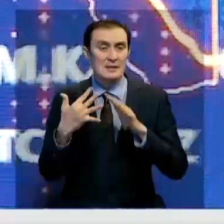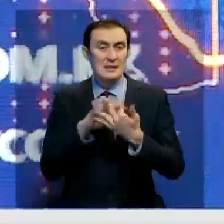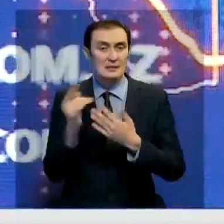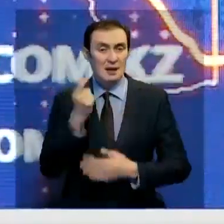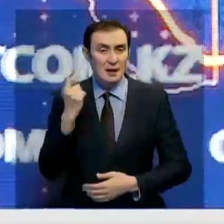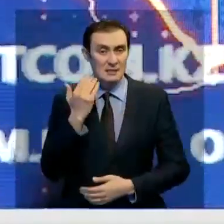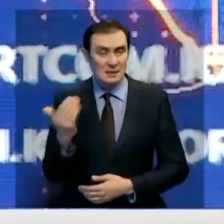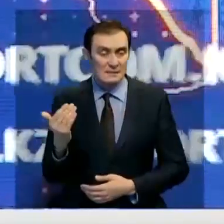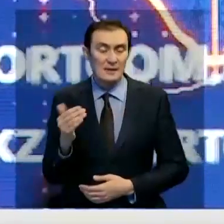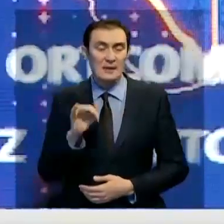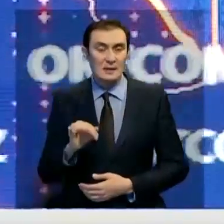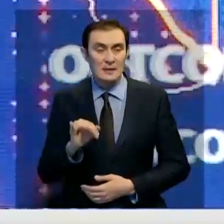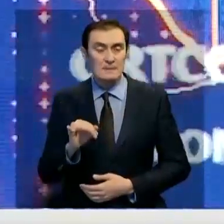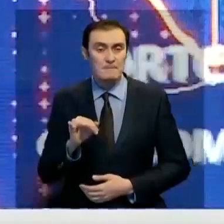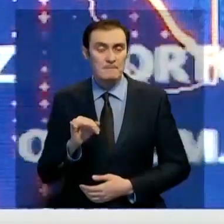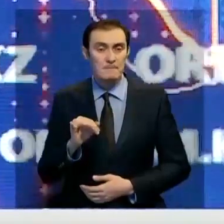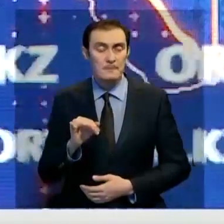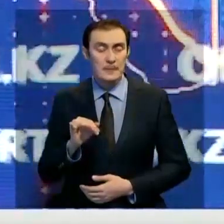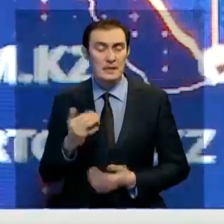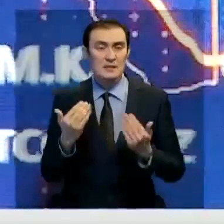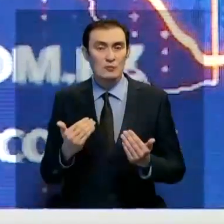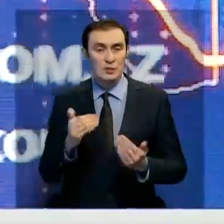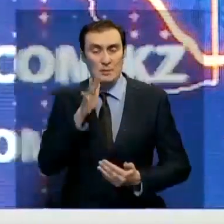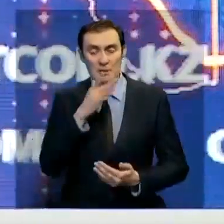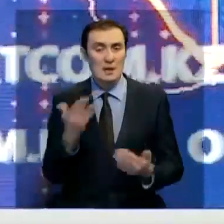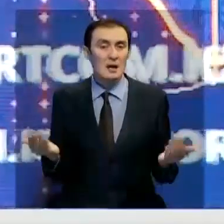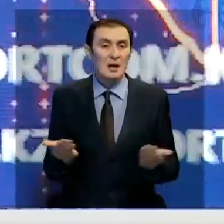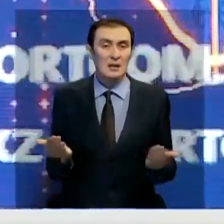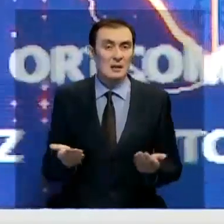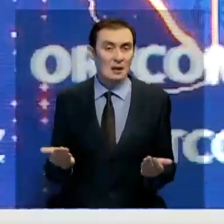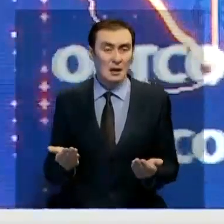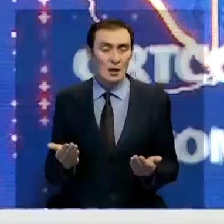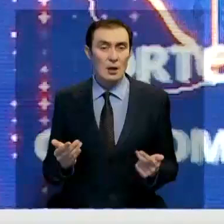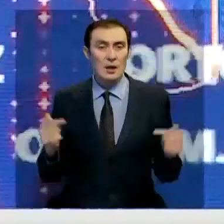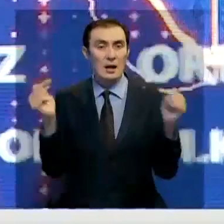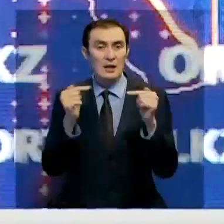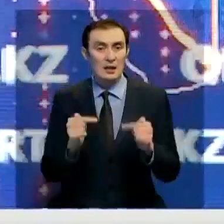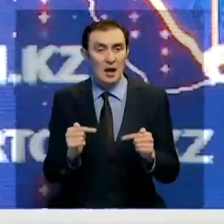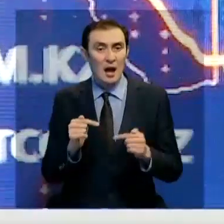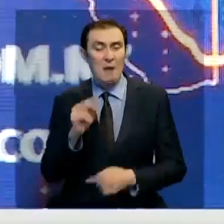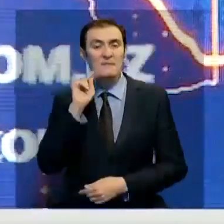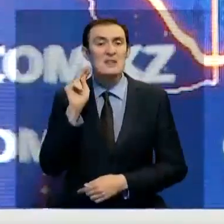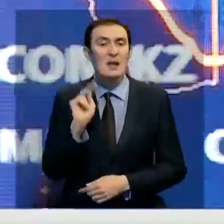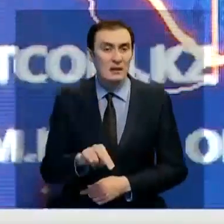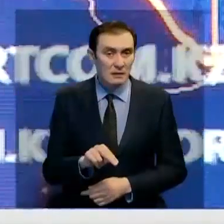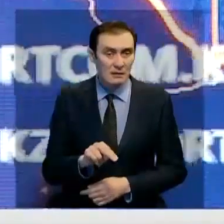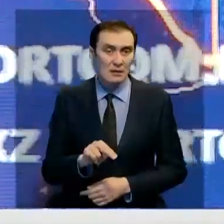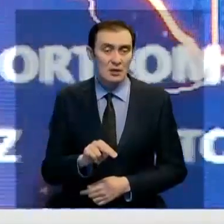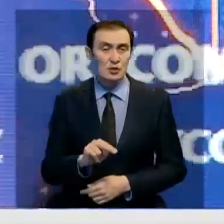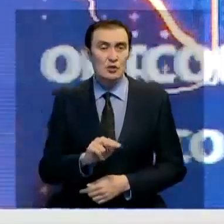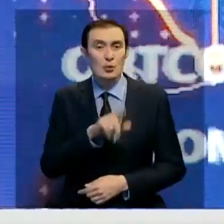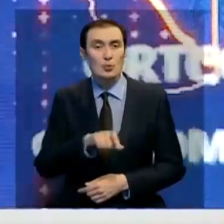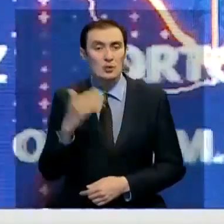хозяйств. Вот, и на сегодняшний момент каких-то конкретных обвинений